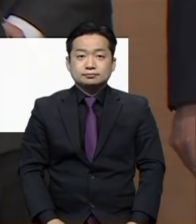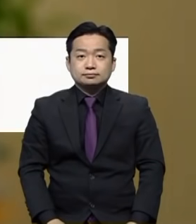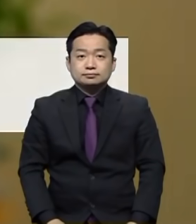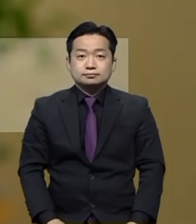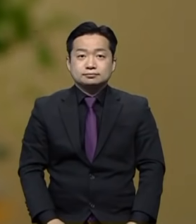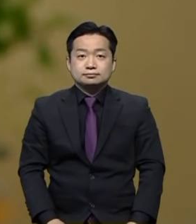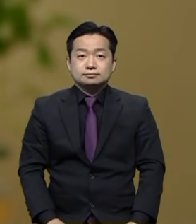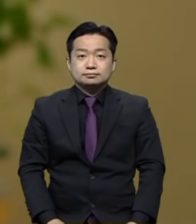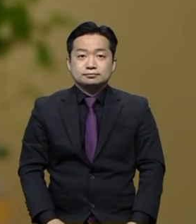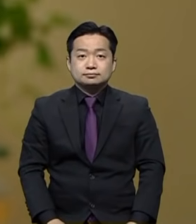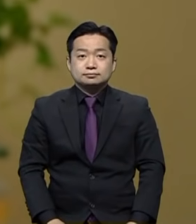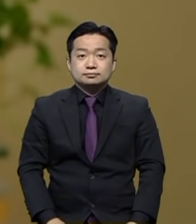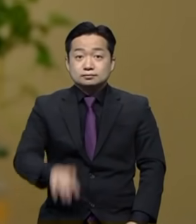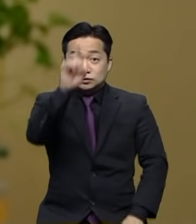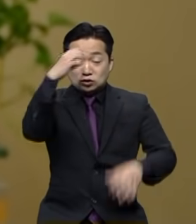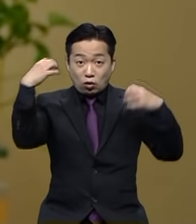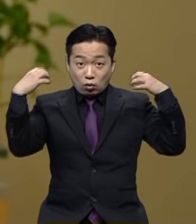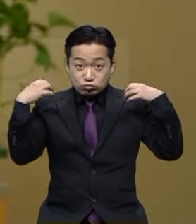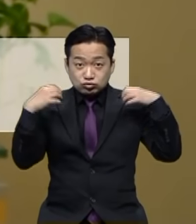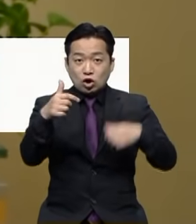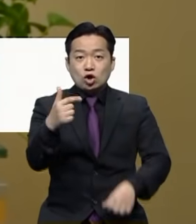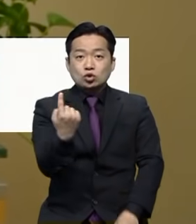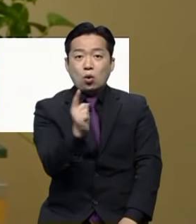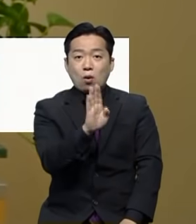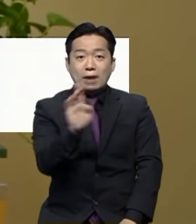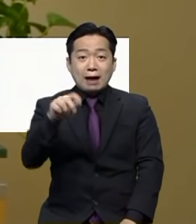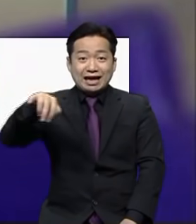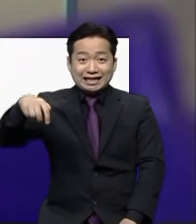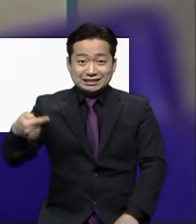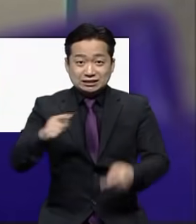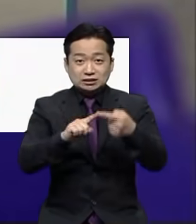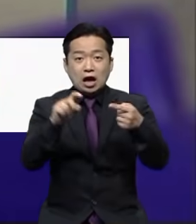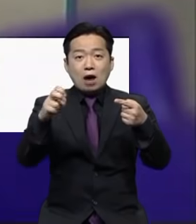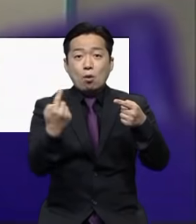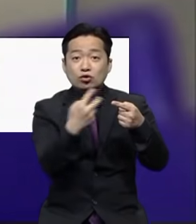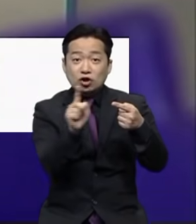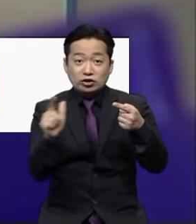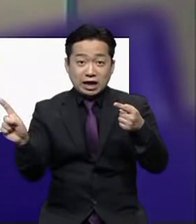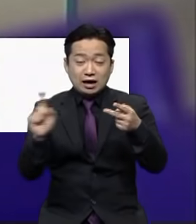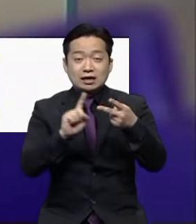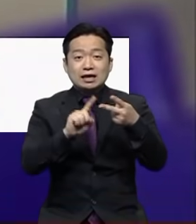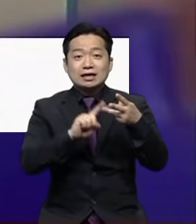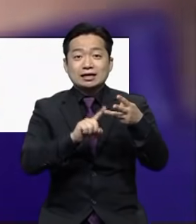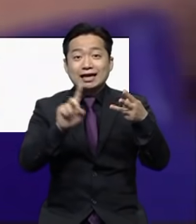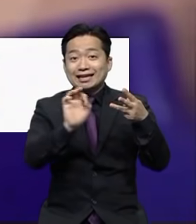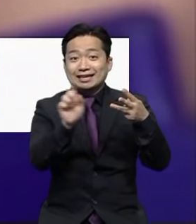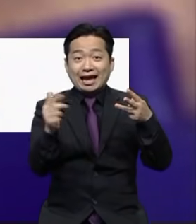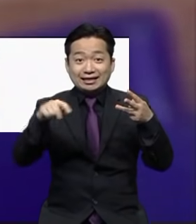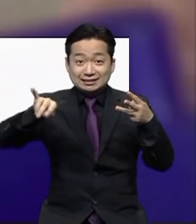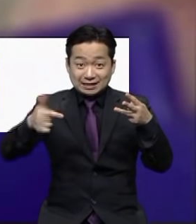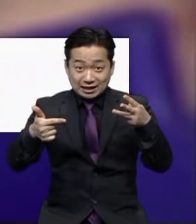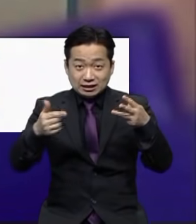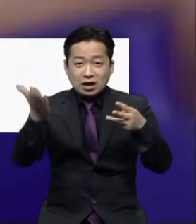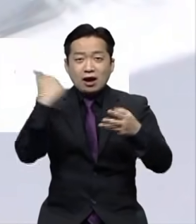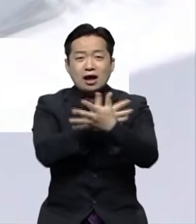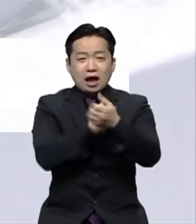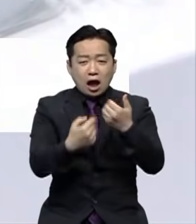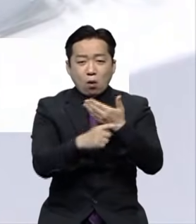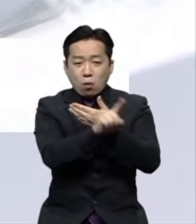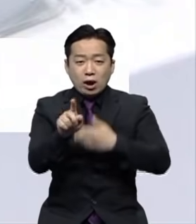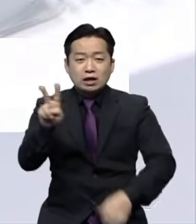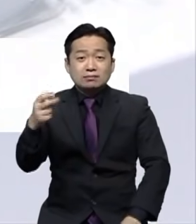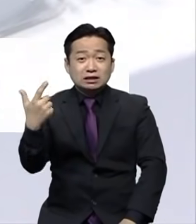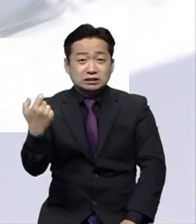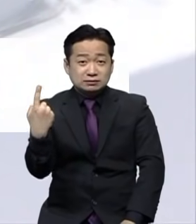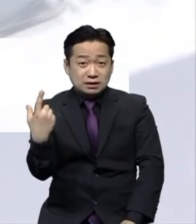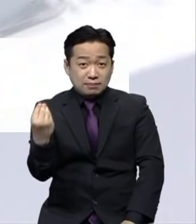나가겠습니다. 정부는 또 노바백스와 모더나, 얀센 백신도 기존 계약분 외에 271만